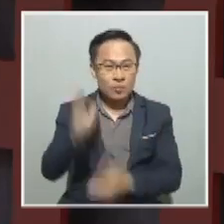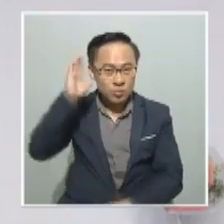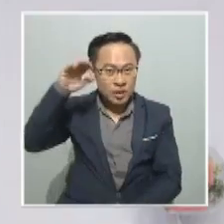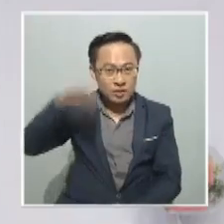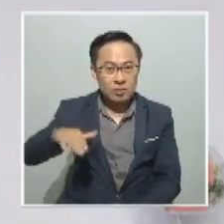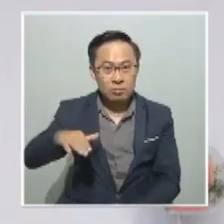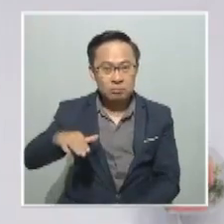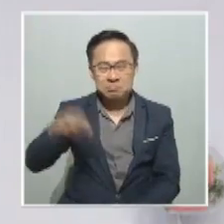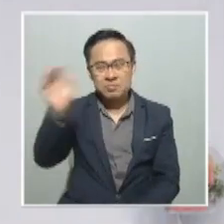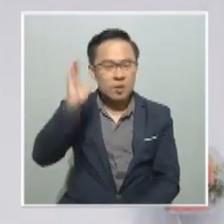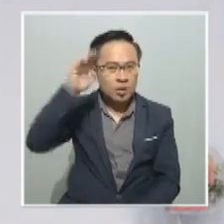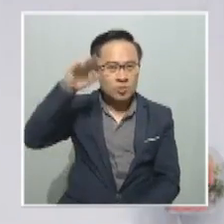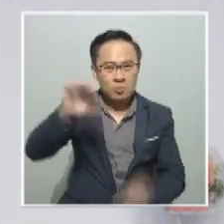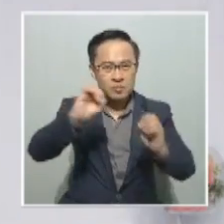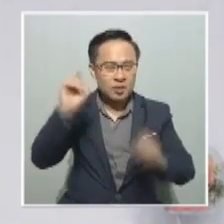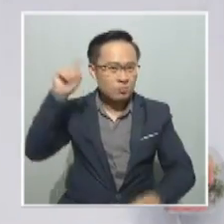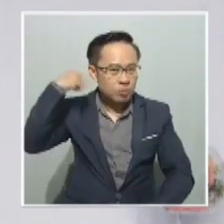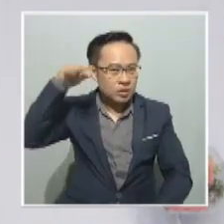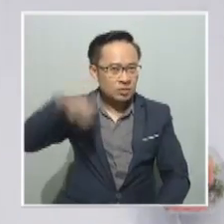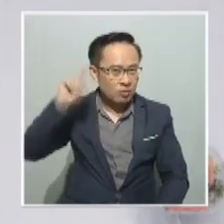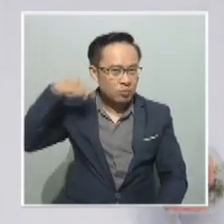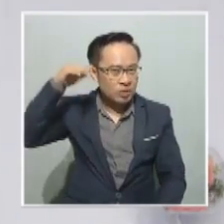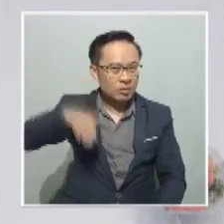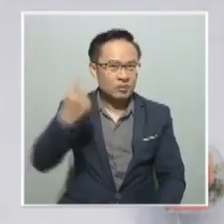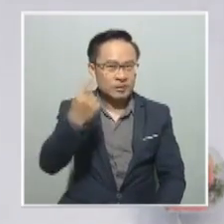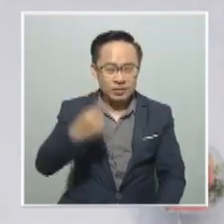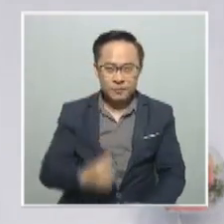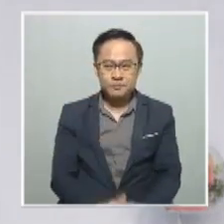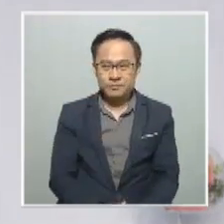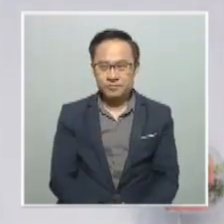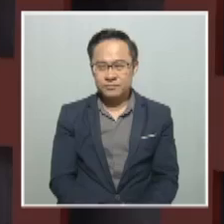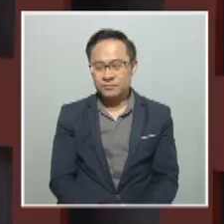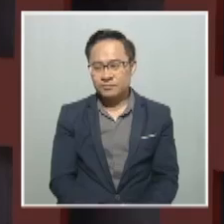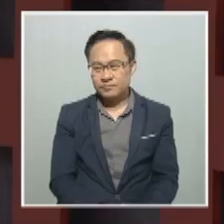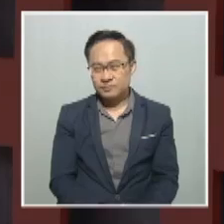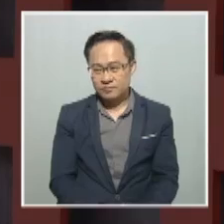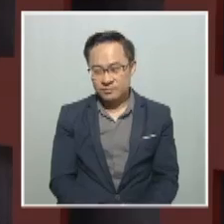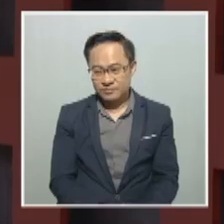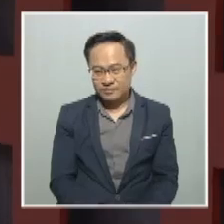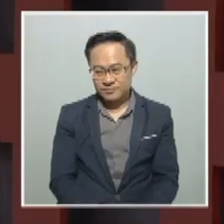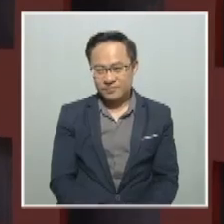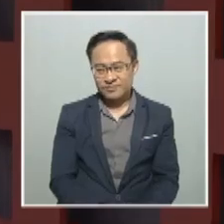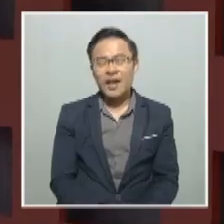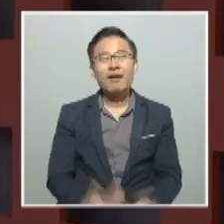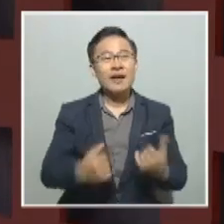มีน้องสาวครับ ครับผม น้องสาวชื่อจูนฮะ ไม่ได้เกี่ยว ไม่ได้เกี่ยว คุณคาดหวังว่าน้องเขาต้องชื่ออะไร ชื่อแมว อ ย่